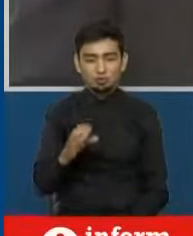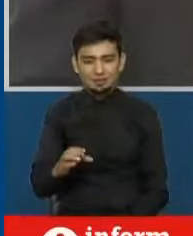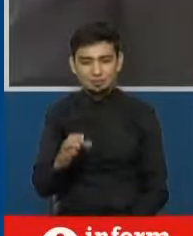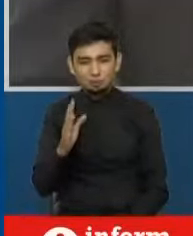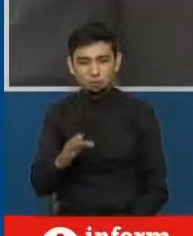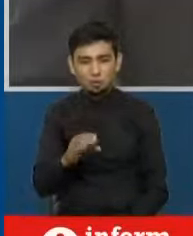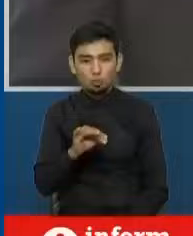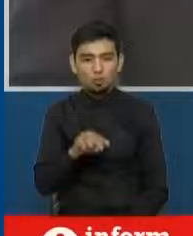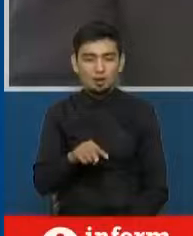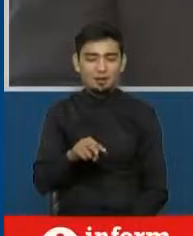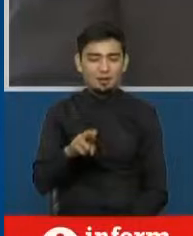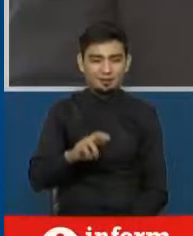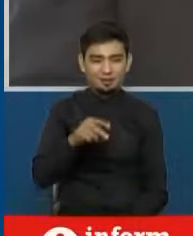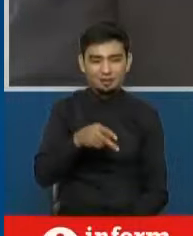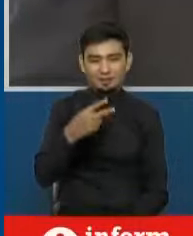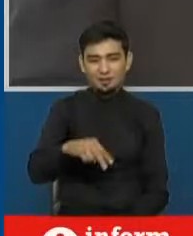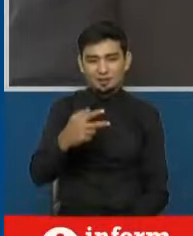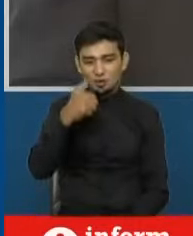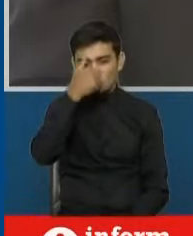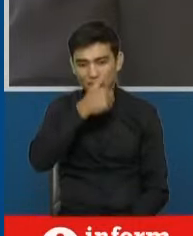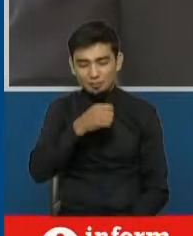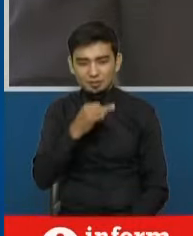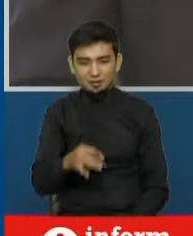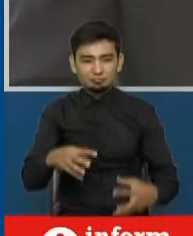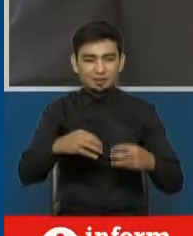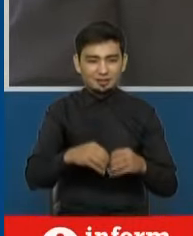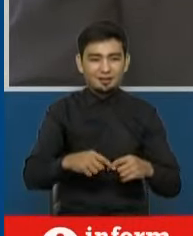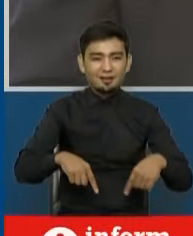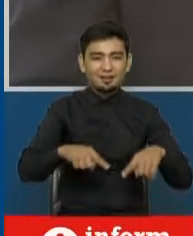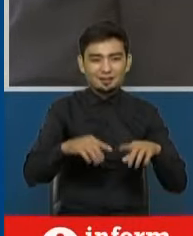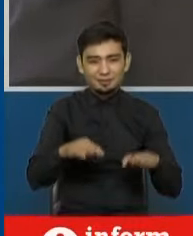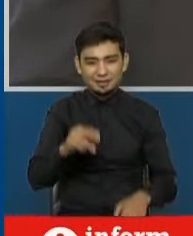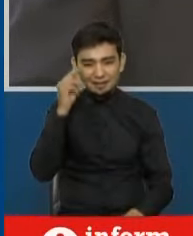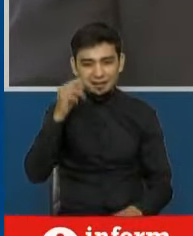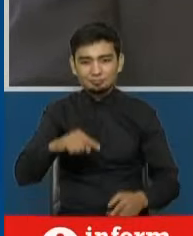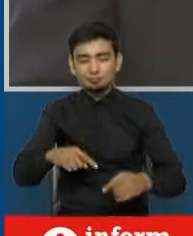2023 года. После этого саммита место в организации перейдет к Китаю.